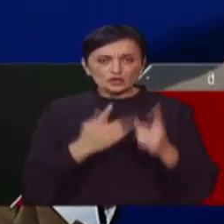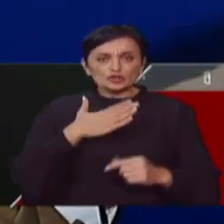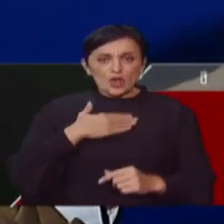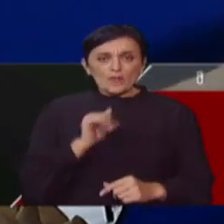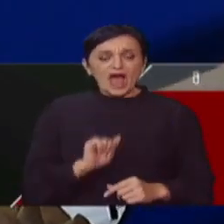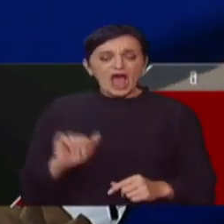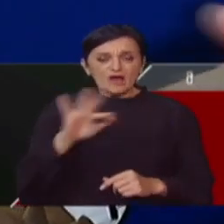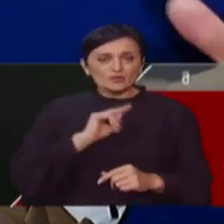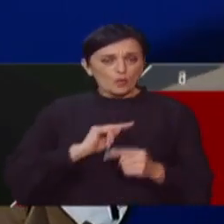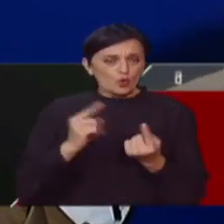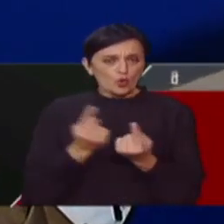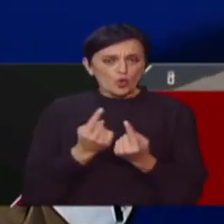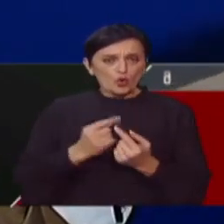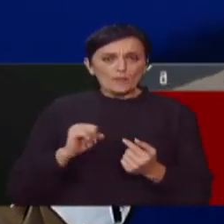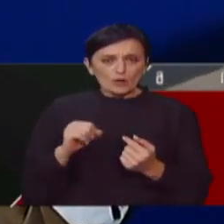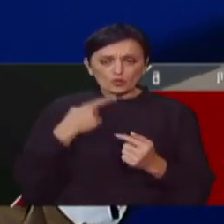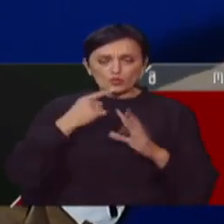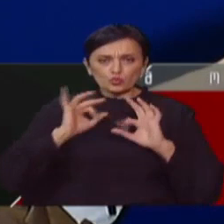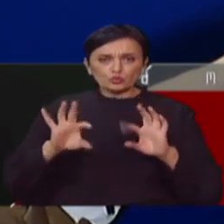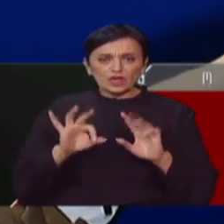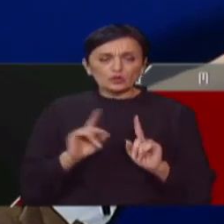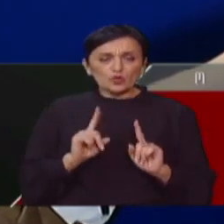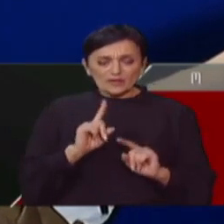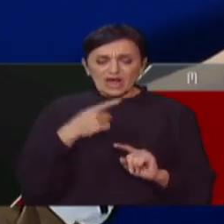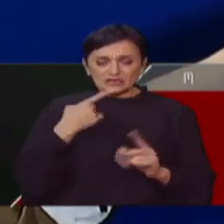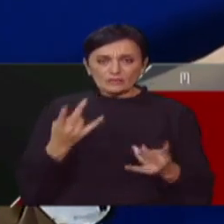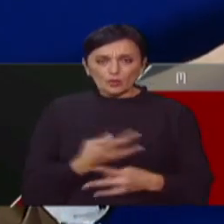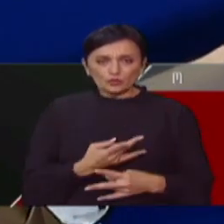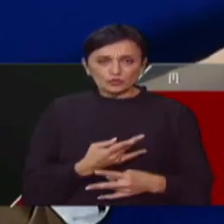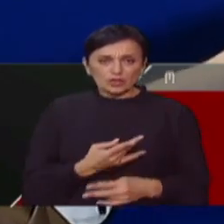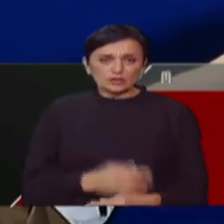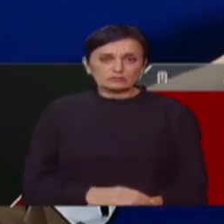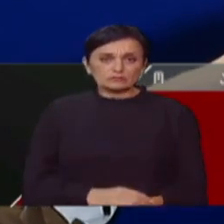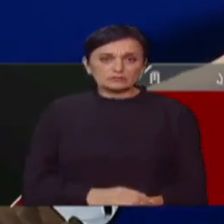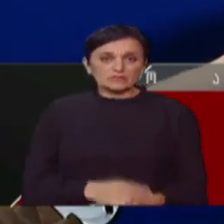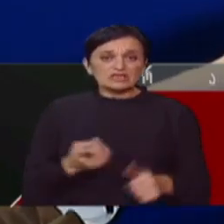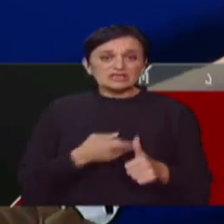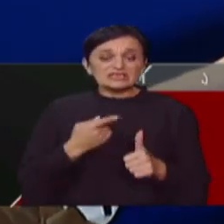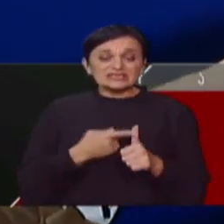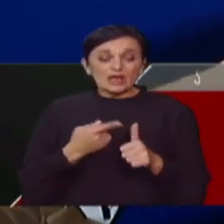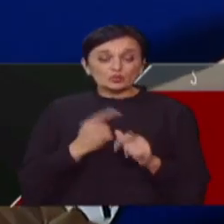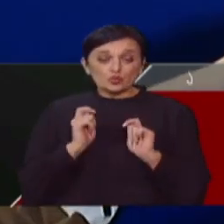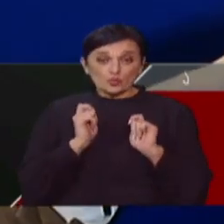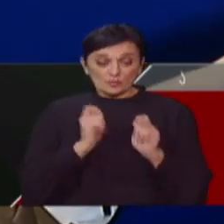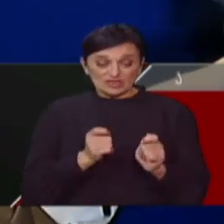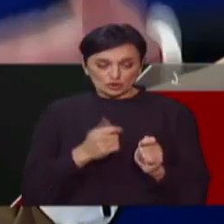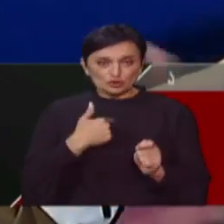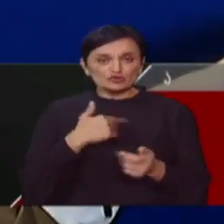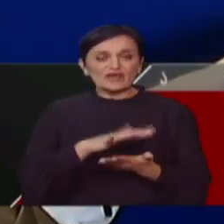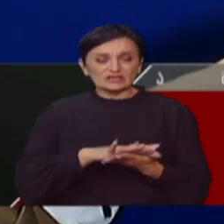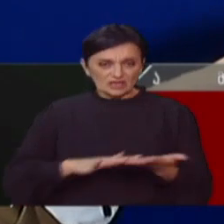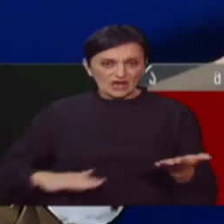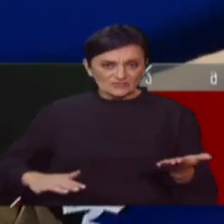ევროპელ კოლეგებს და მეგობრებს ვთქვი, რომ რა თქმა უნდა სტატუსის მინიჭების შემთხვევაში, რა თქმა უნდა ჩვენ